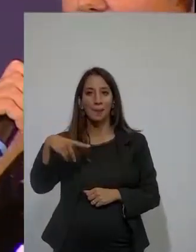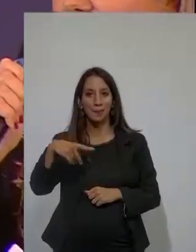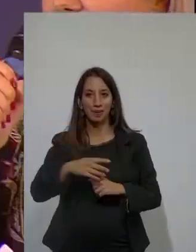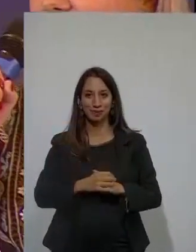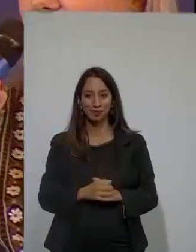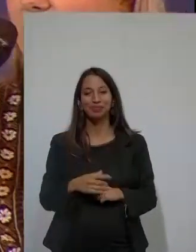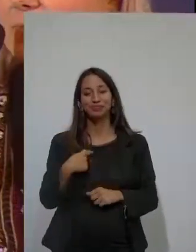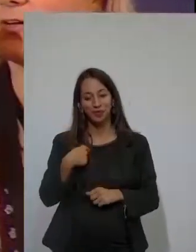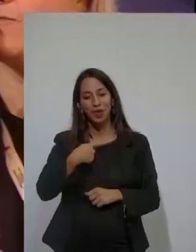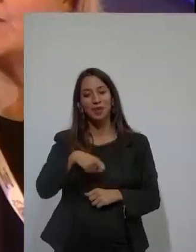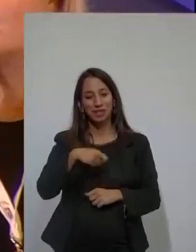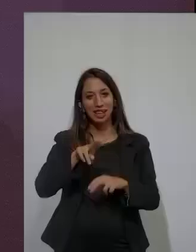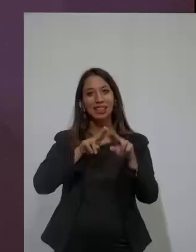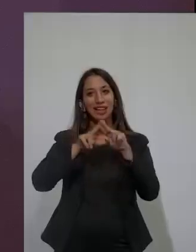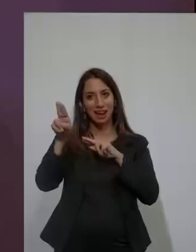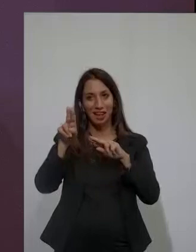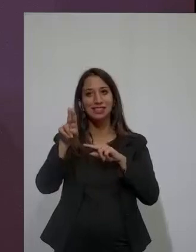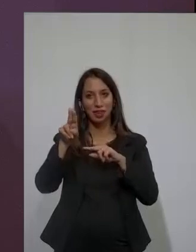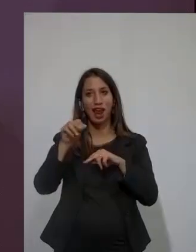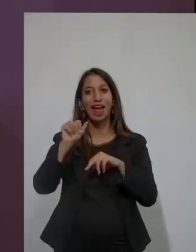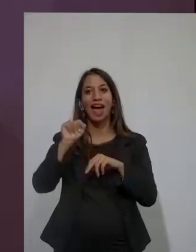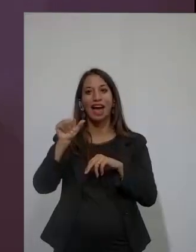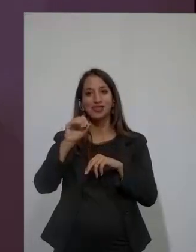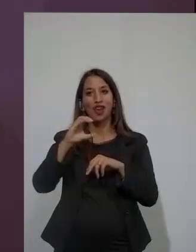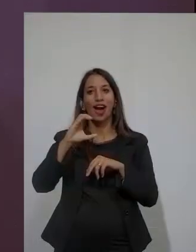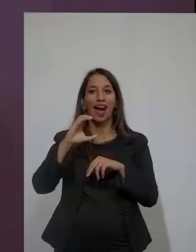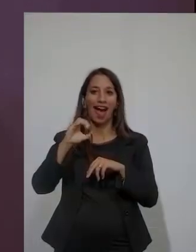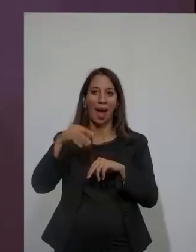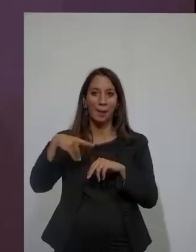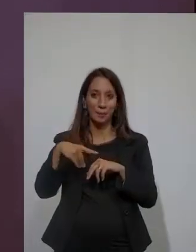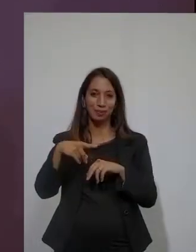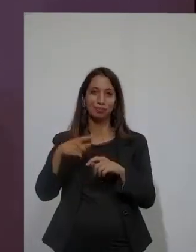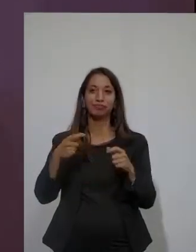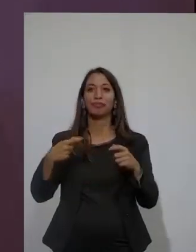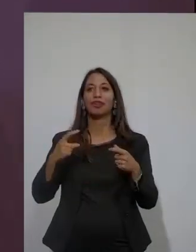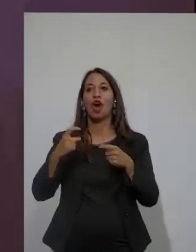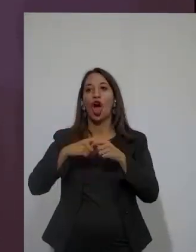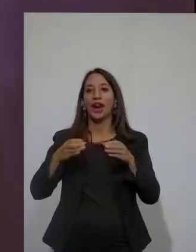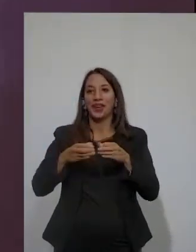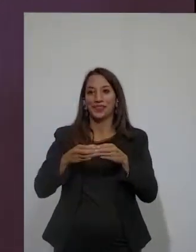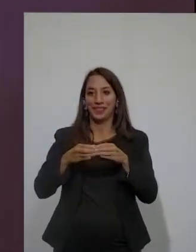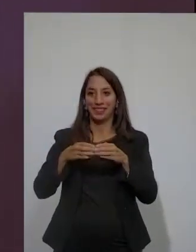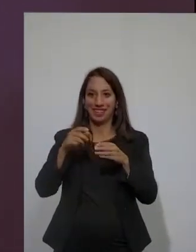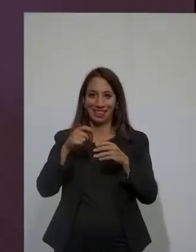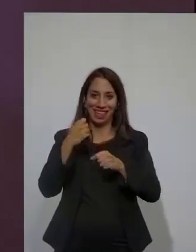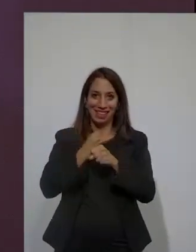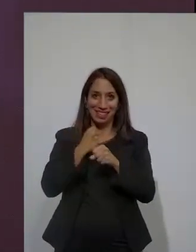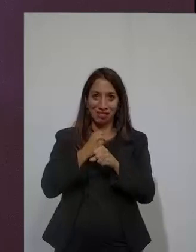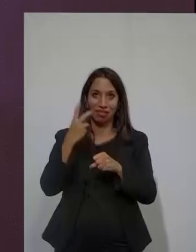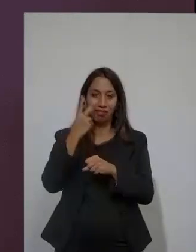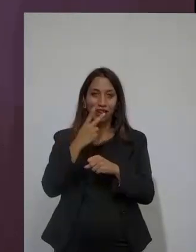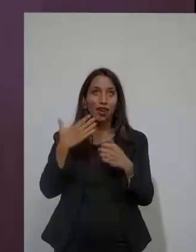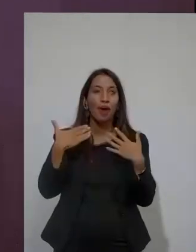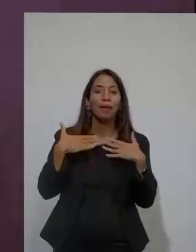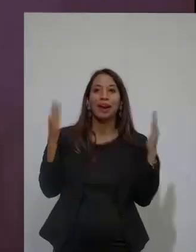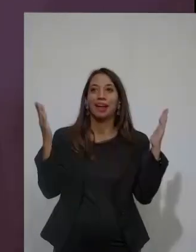presidente nazionale di Assocamping Confesercenti. E chiaramente è una grande opportunità poter parlare di open air dinanzi ad una